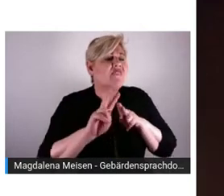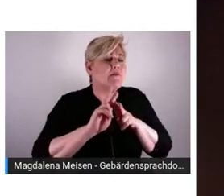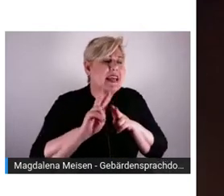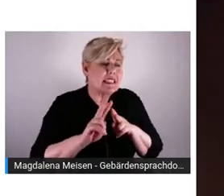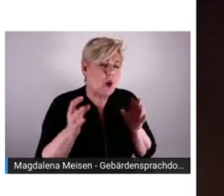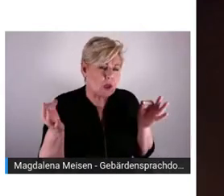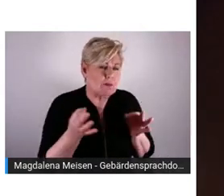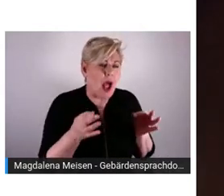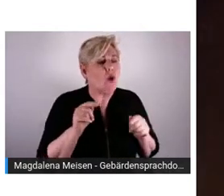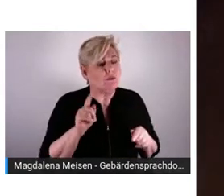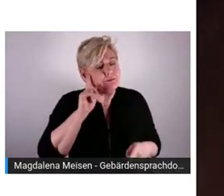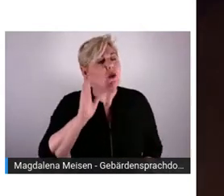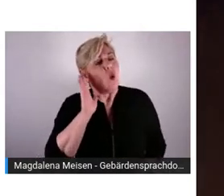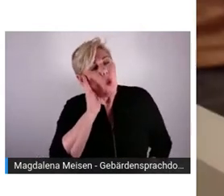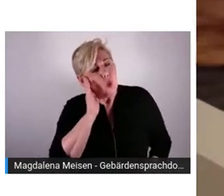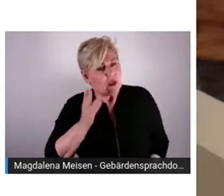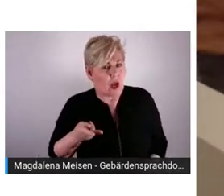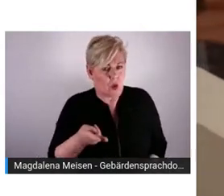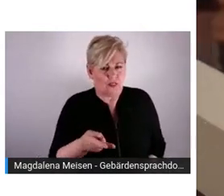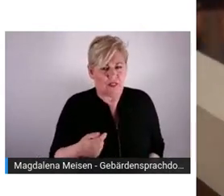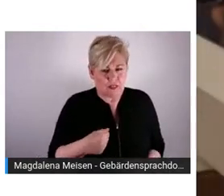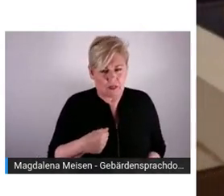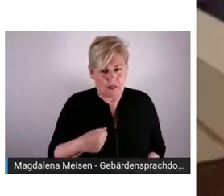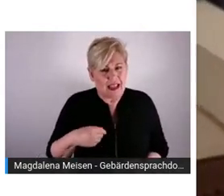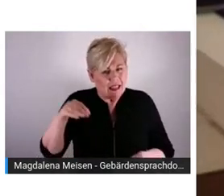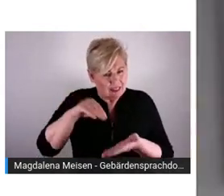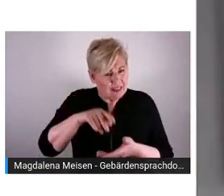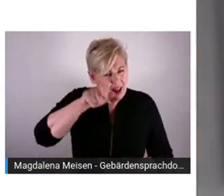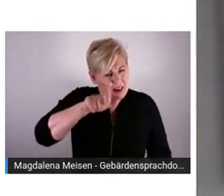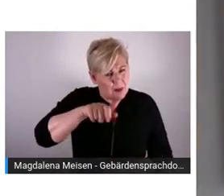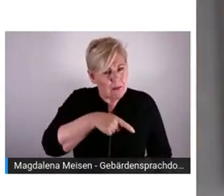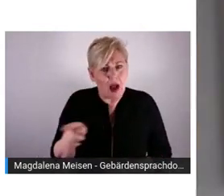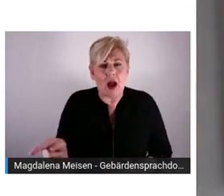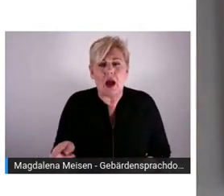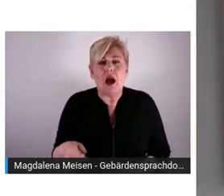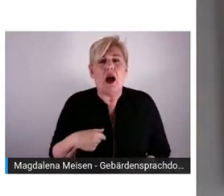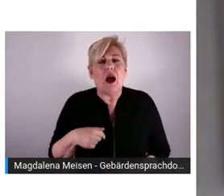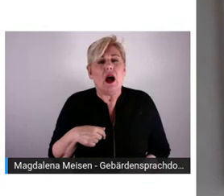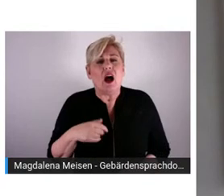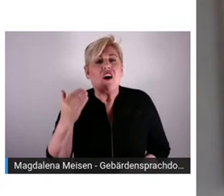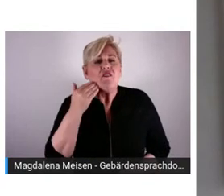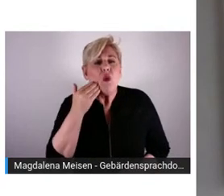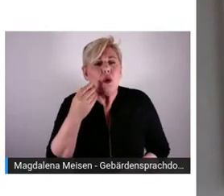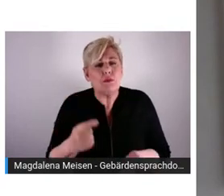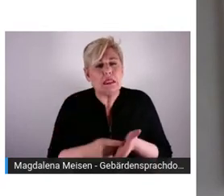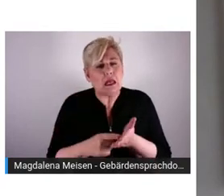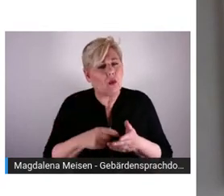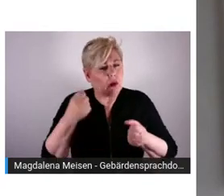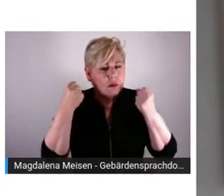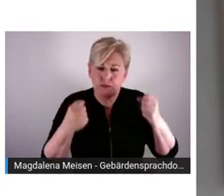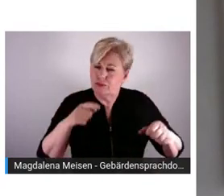Fälle bei den Unterkunftsmöglichkeiten. Also unsere Teilnehmenden haben sehr unterschiedliche Wohnbedingungen.